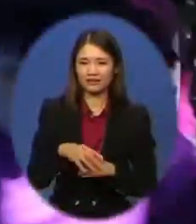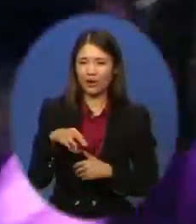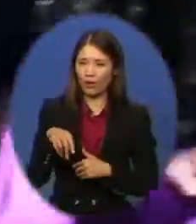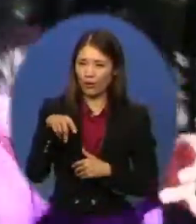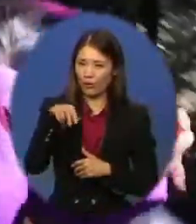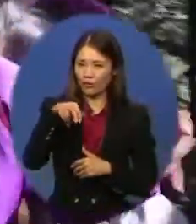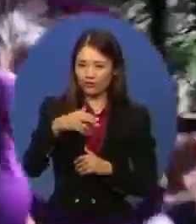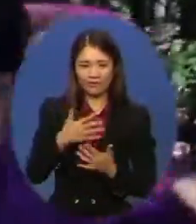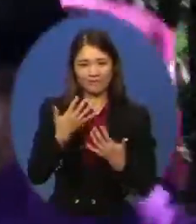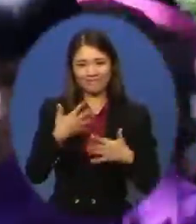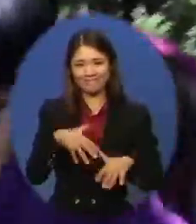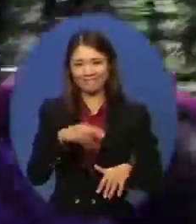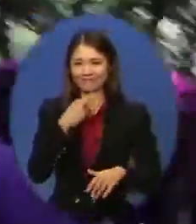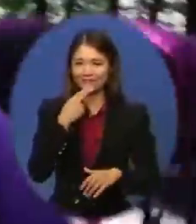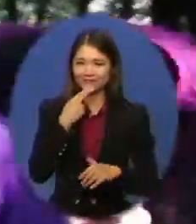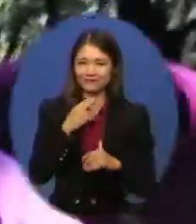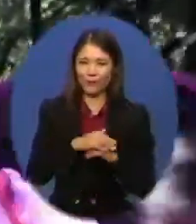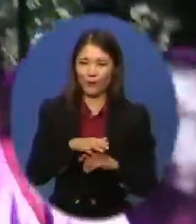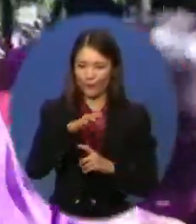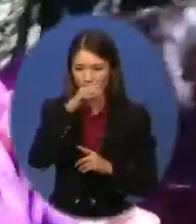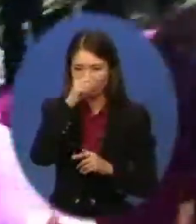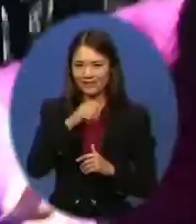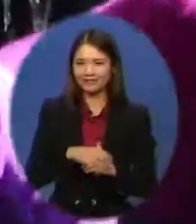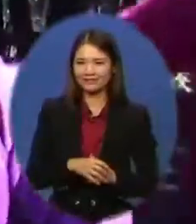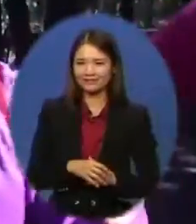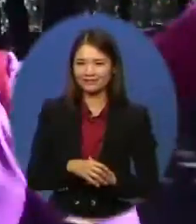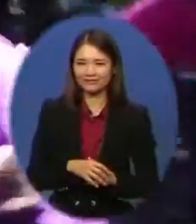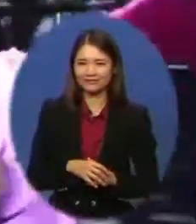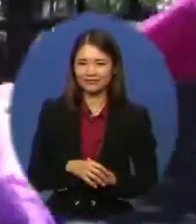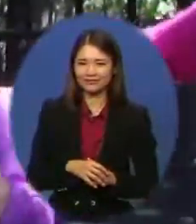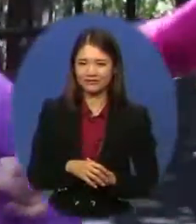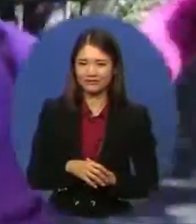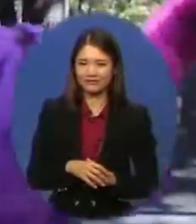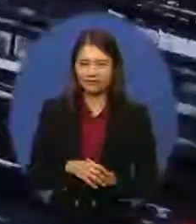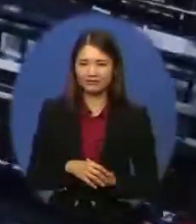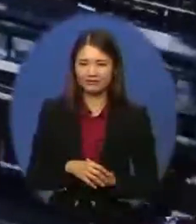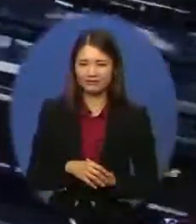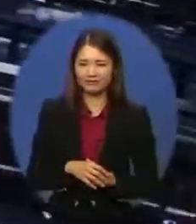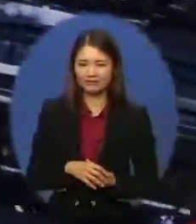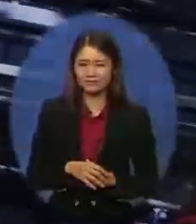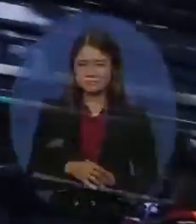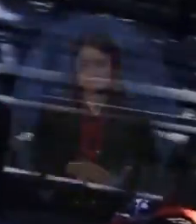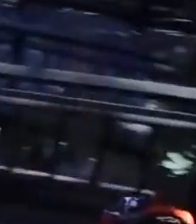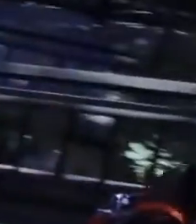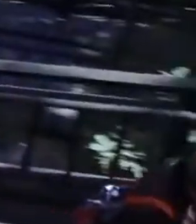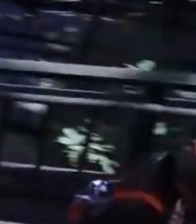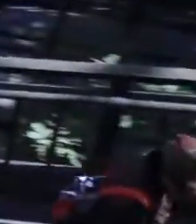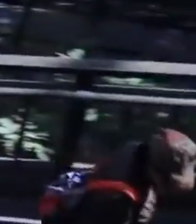피곤치도 않고 참 좋아요. 선생님. 할렐루야.